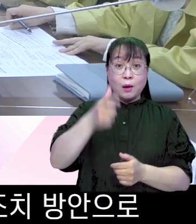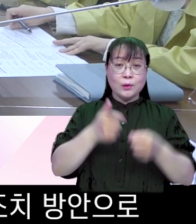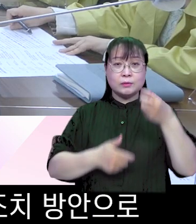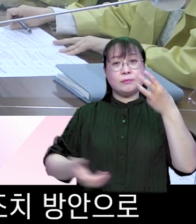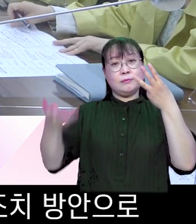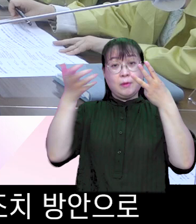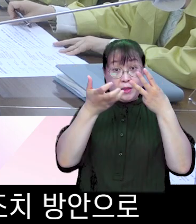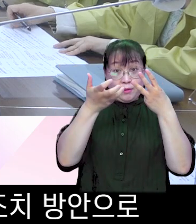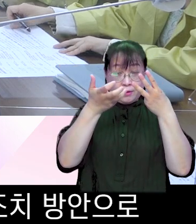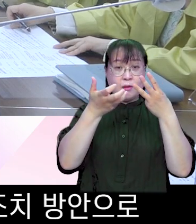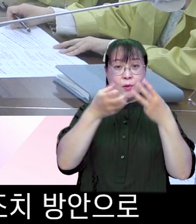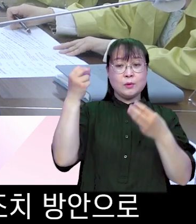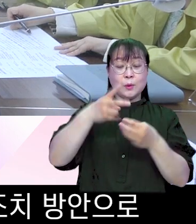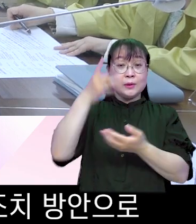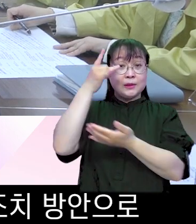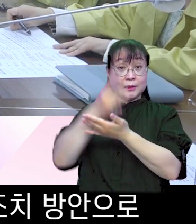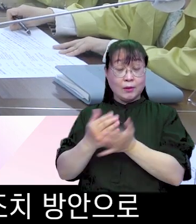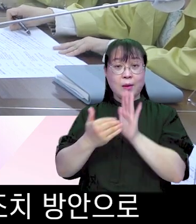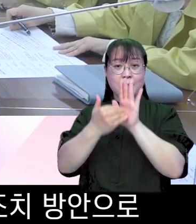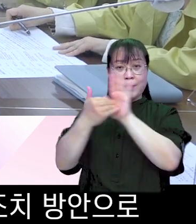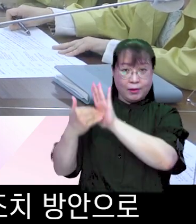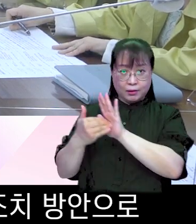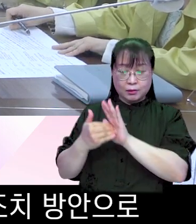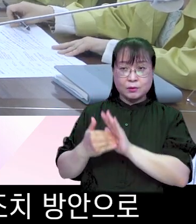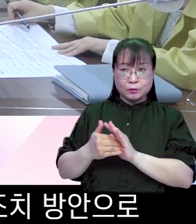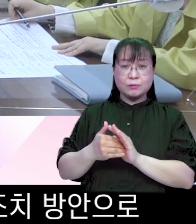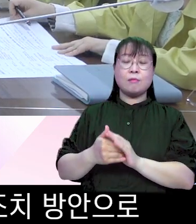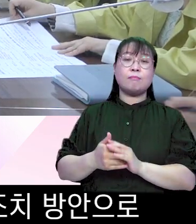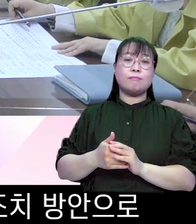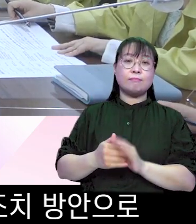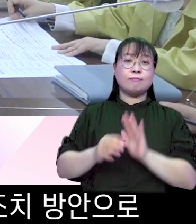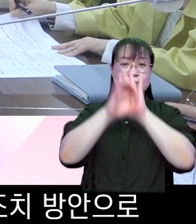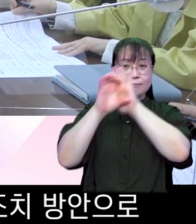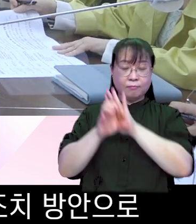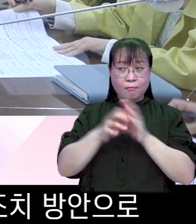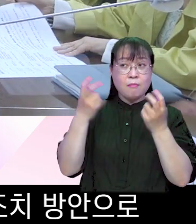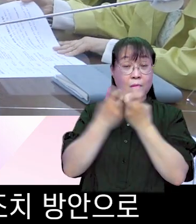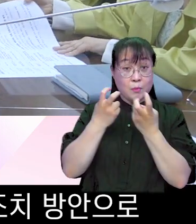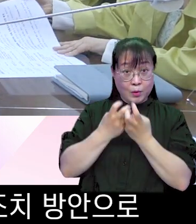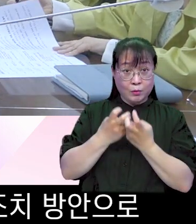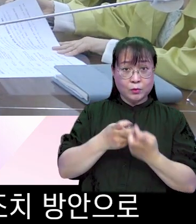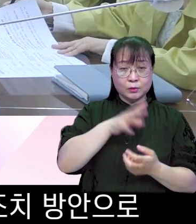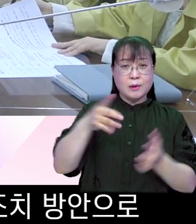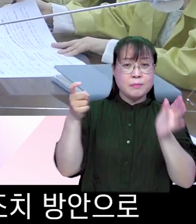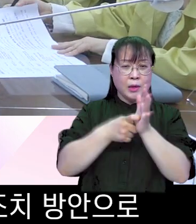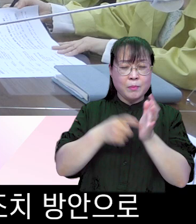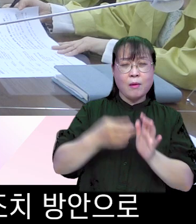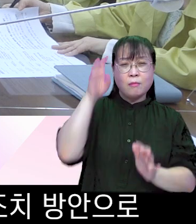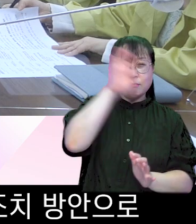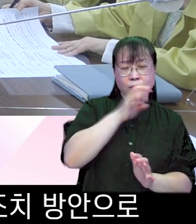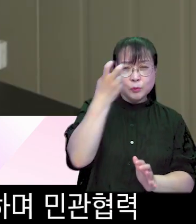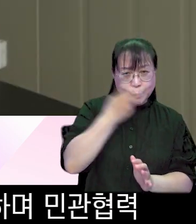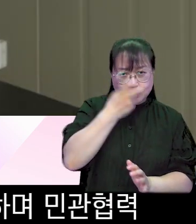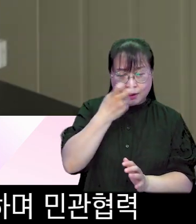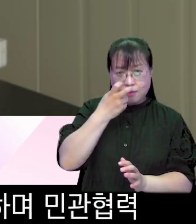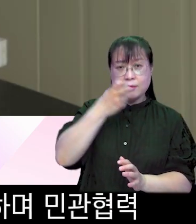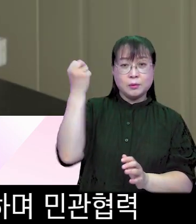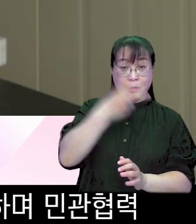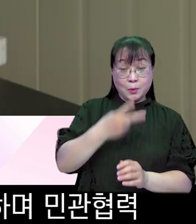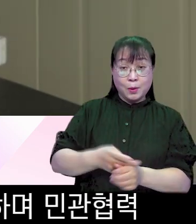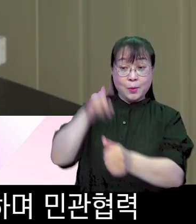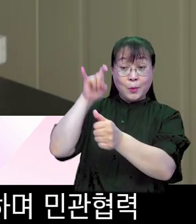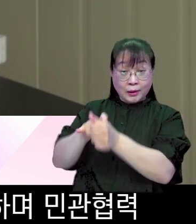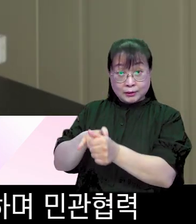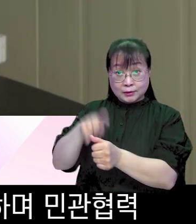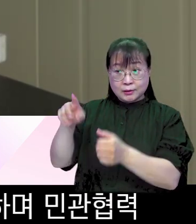강조했습니다. 또 강화된 사회적 거리두기 3단계와 천안형 코로나19 선제적 방역조치 방안으로 신속역학